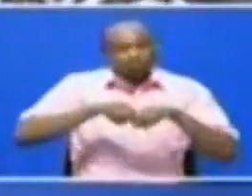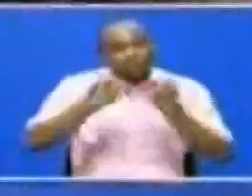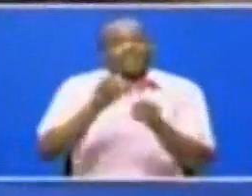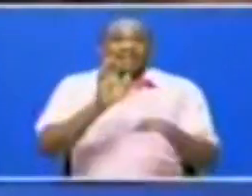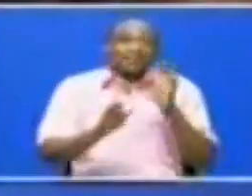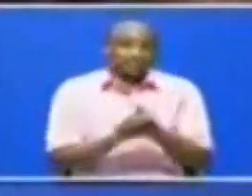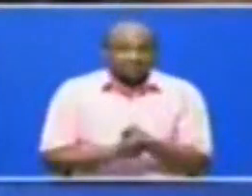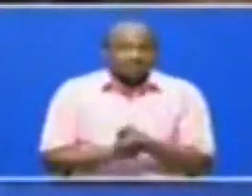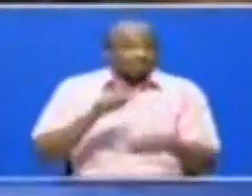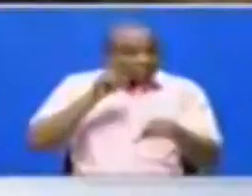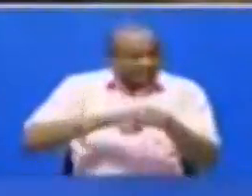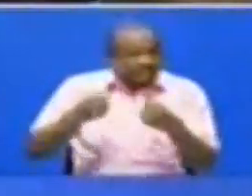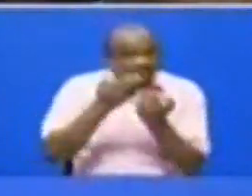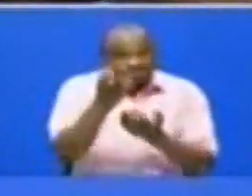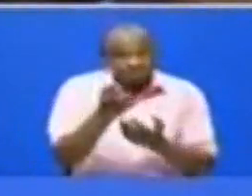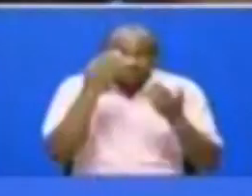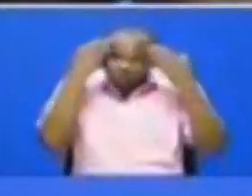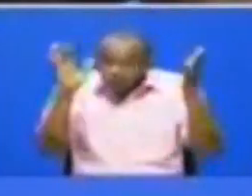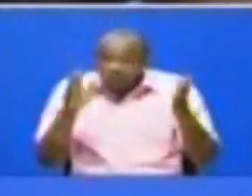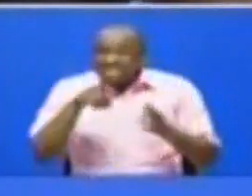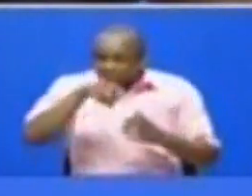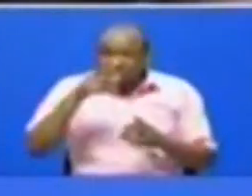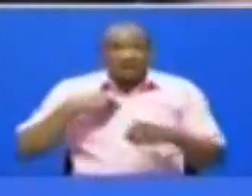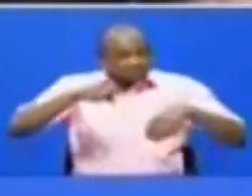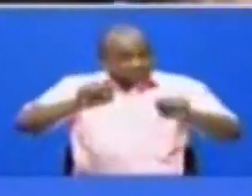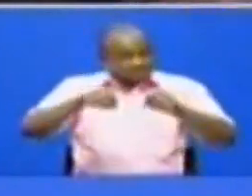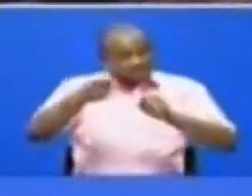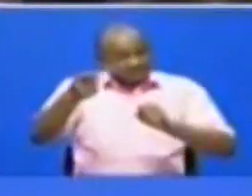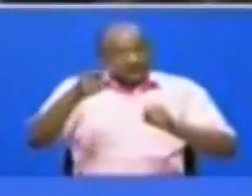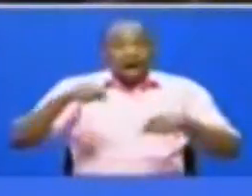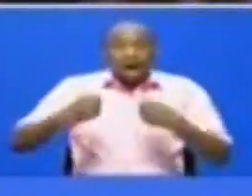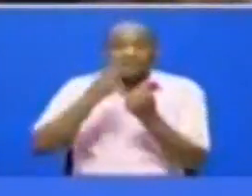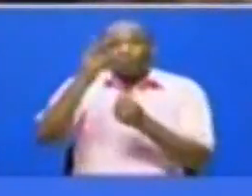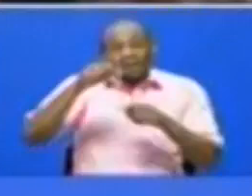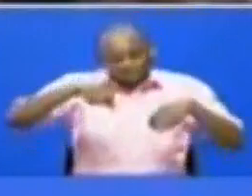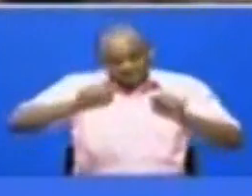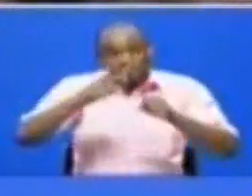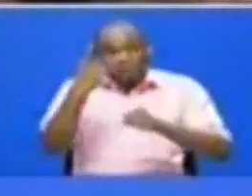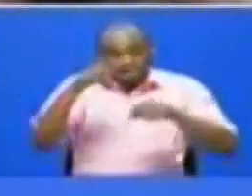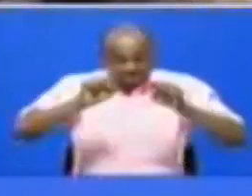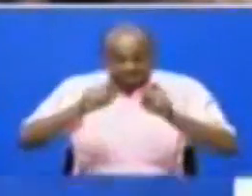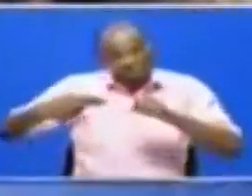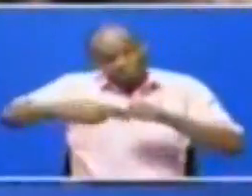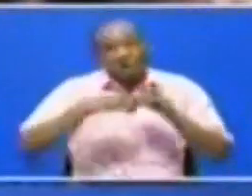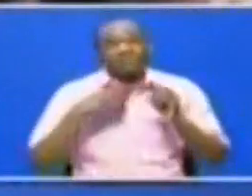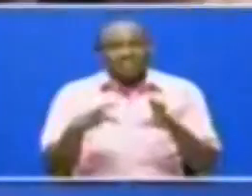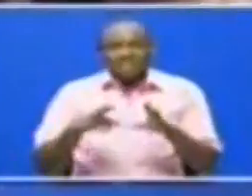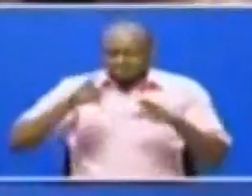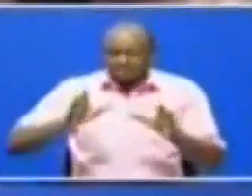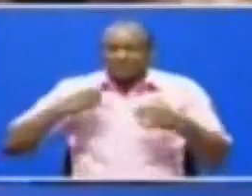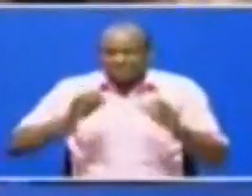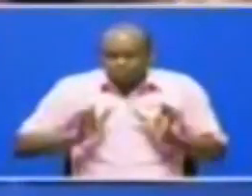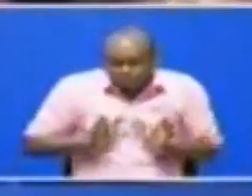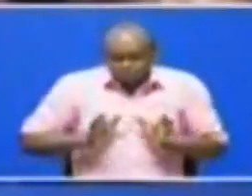miguu. Walipoenda hivyo sasa hatujui, baadaye walikuwa wana pikipiki lakini moja ikawa haina mafuta. Ikawa imefika pale wakawa